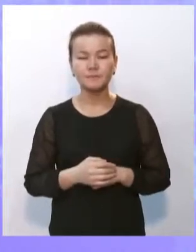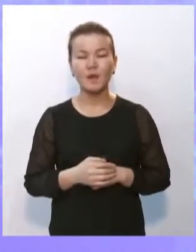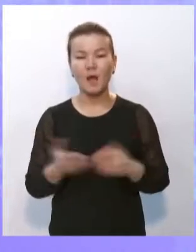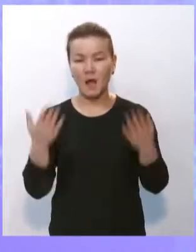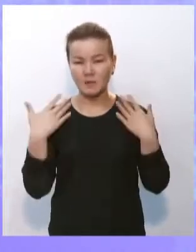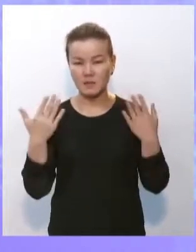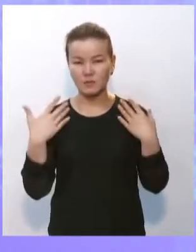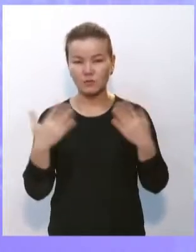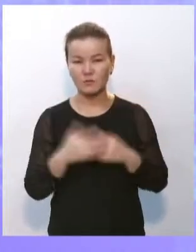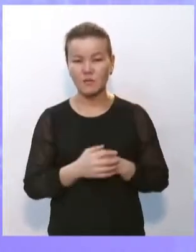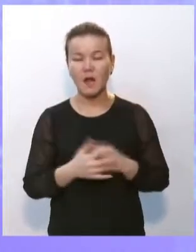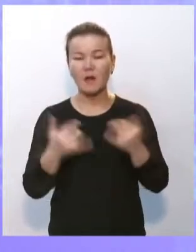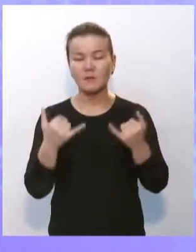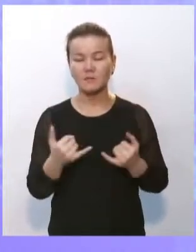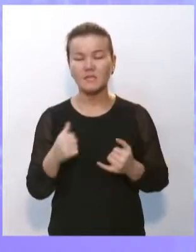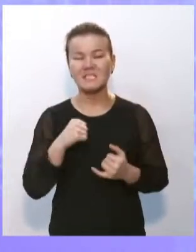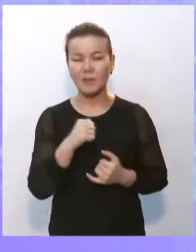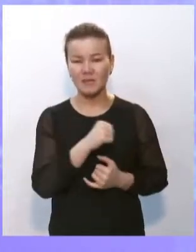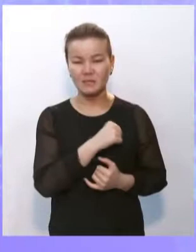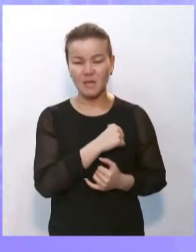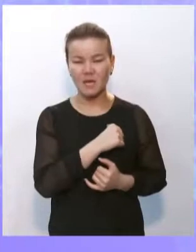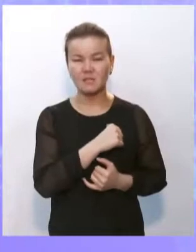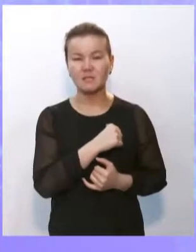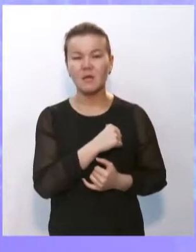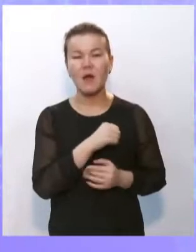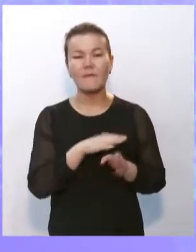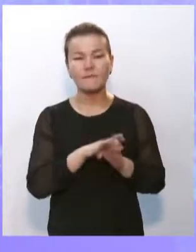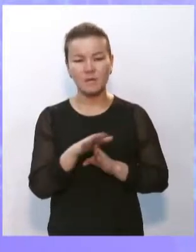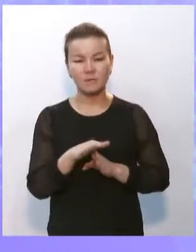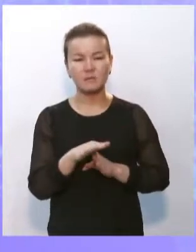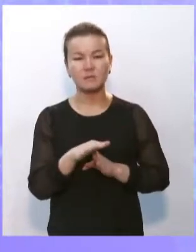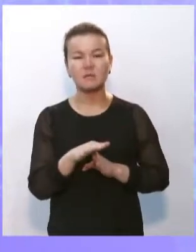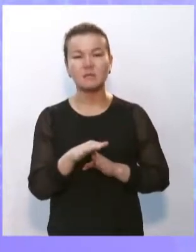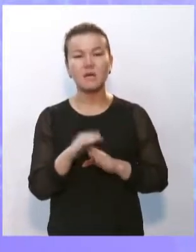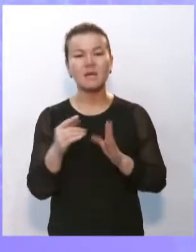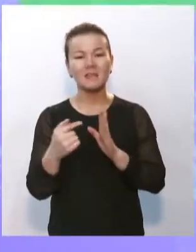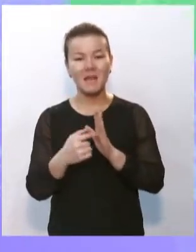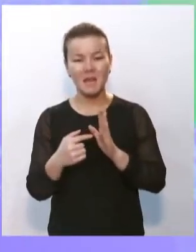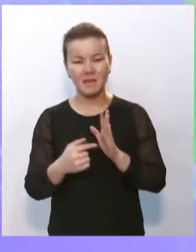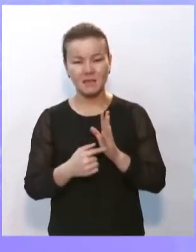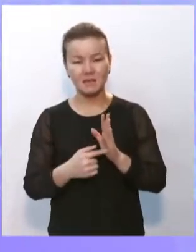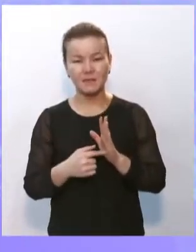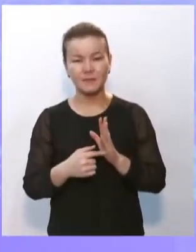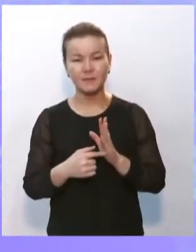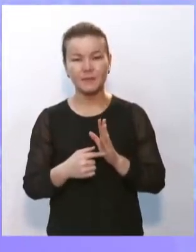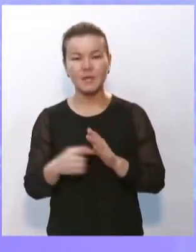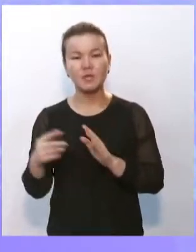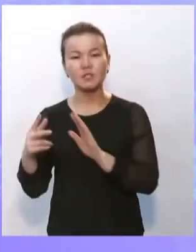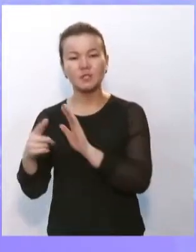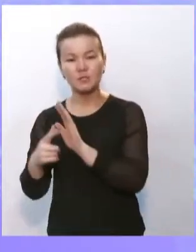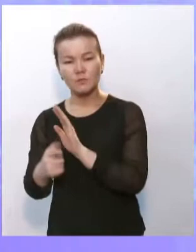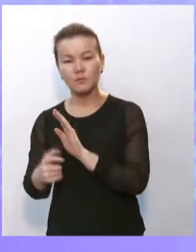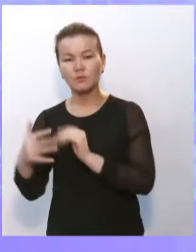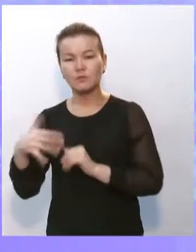отдохнули а теперь самостоятельно выполнить и деление семьсот